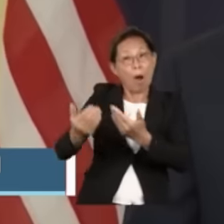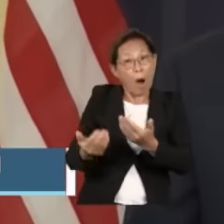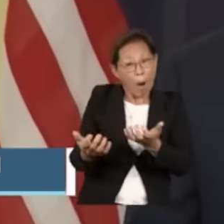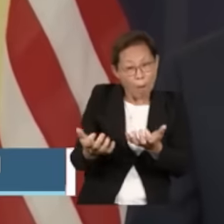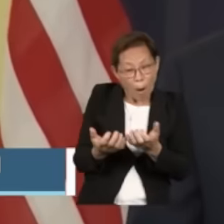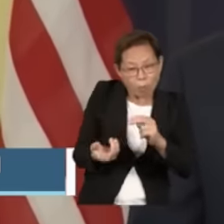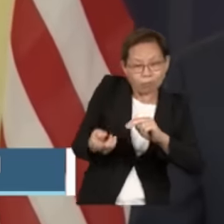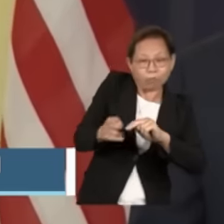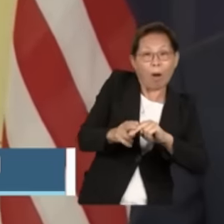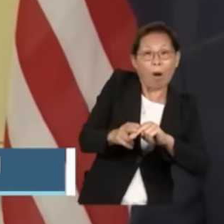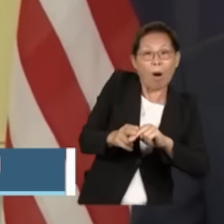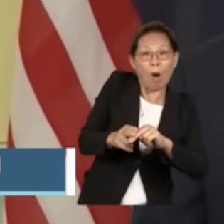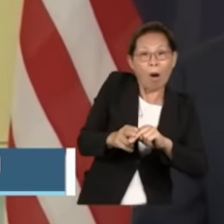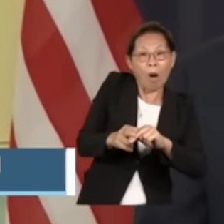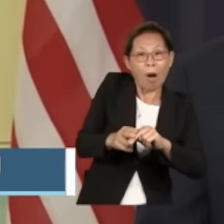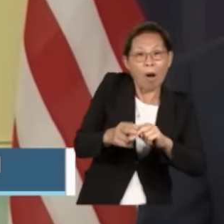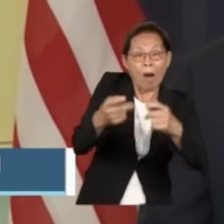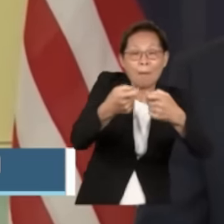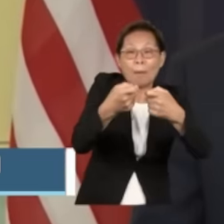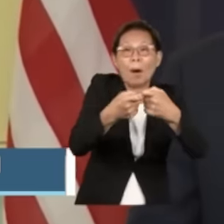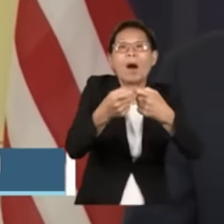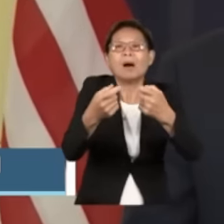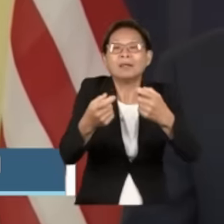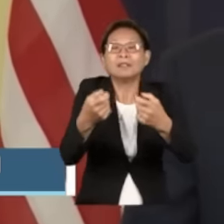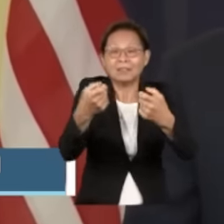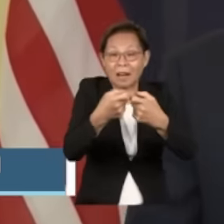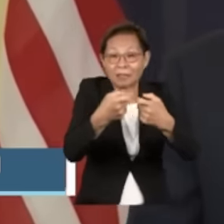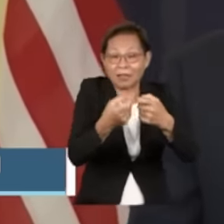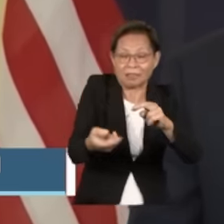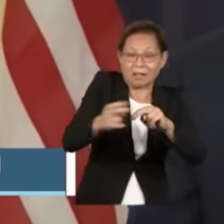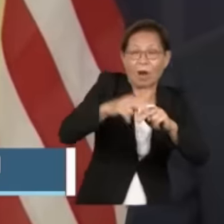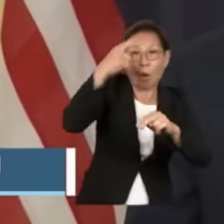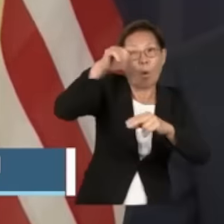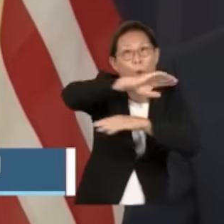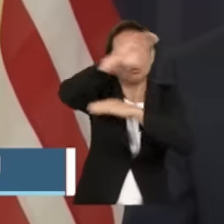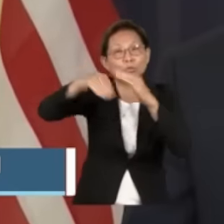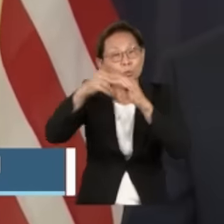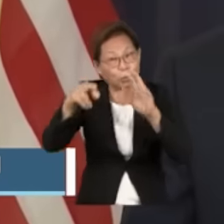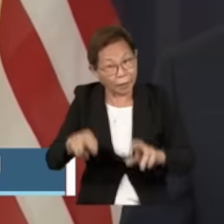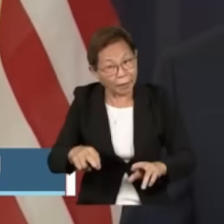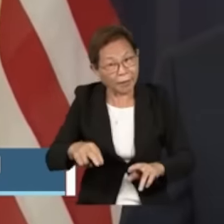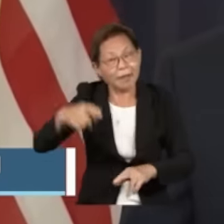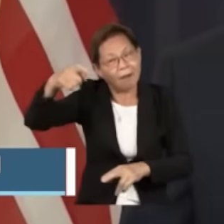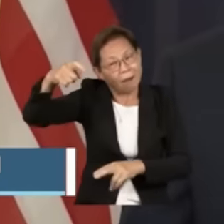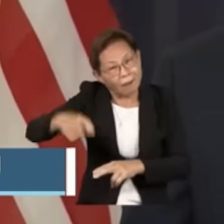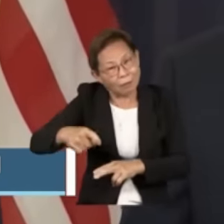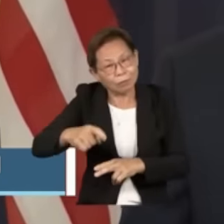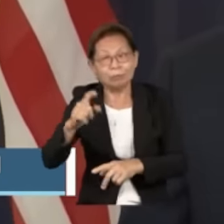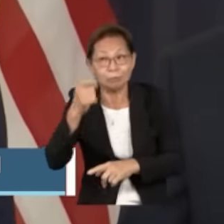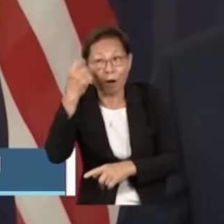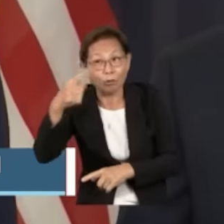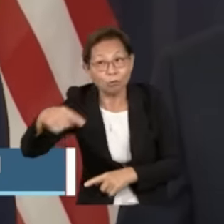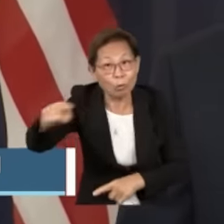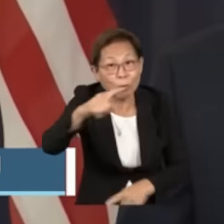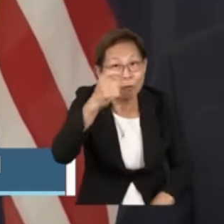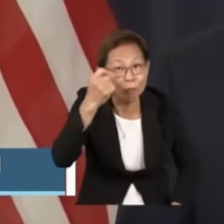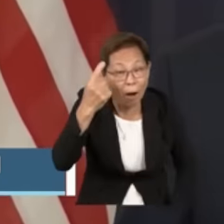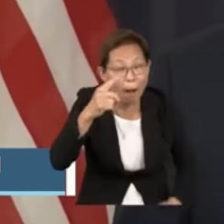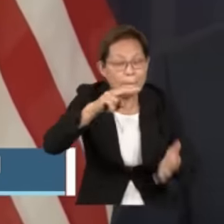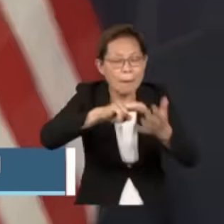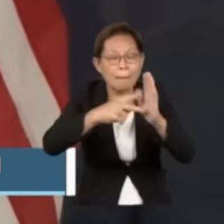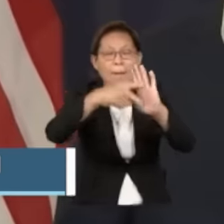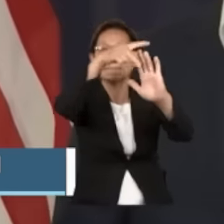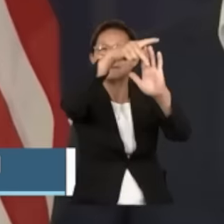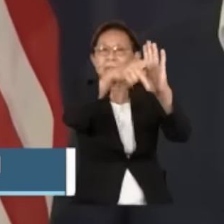menaikkan taraf kadar elektrik bagi semua rakyat. Ini harus difaham. Ya. Maknanya